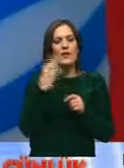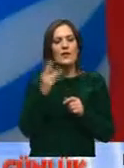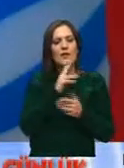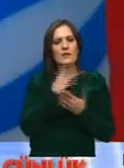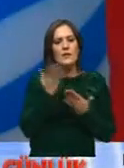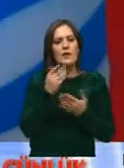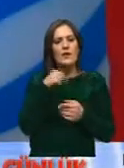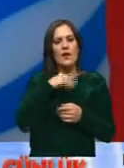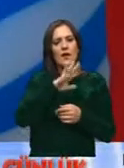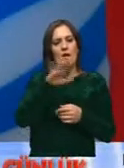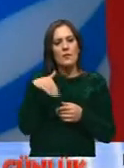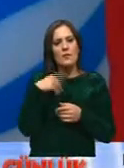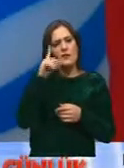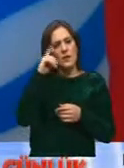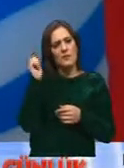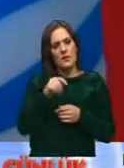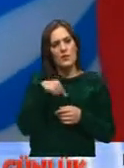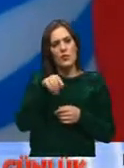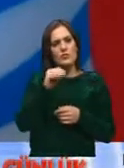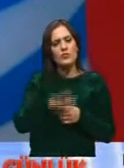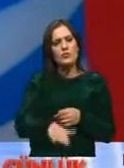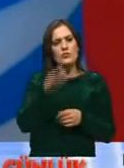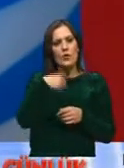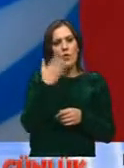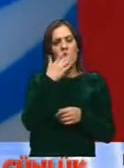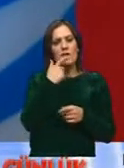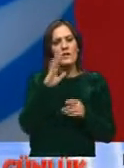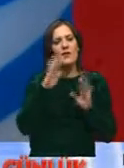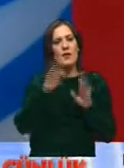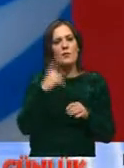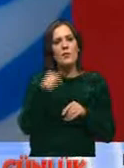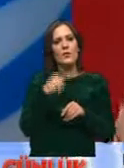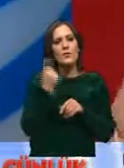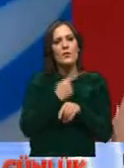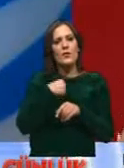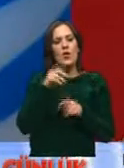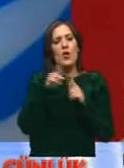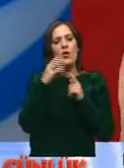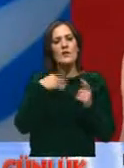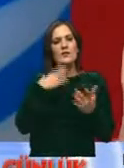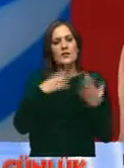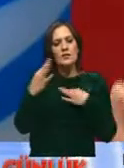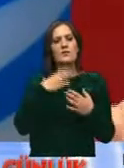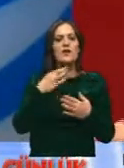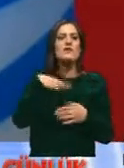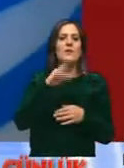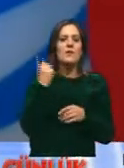Peki hepimizin tahmin ediyorum o çocukluğumuzda, okul yıllarımızdan kalma bir böyle işte koroya seçildim, koroya